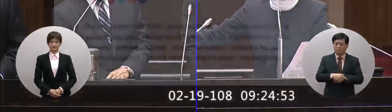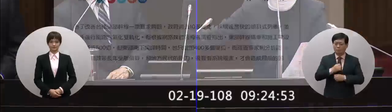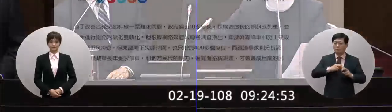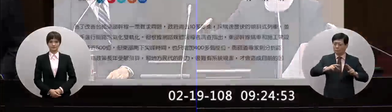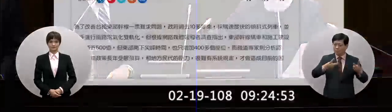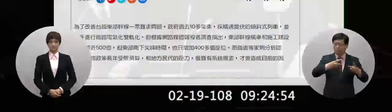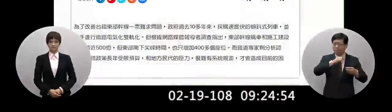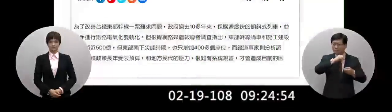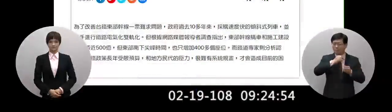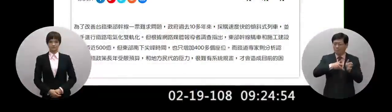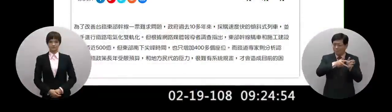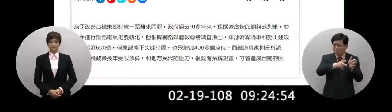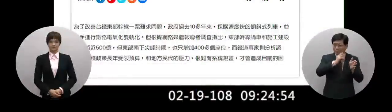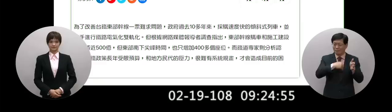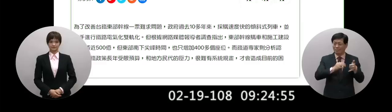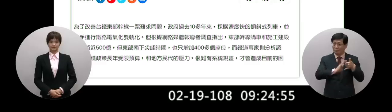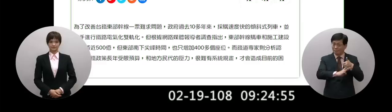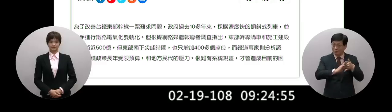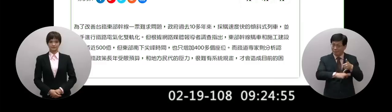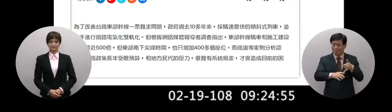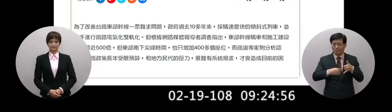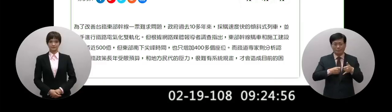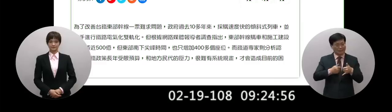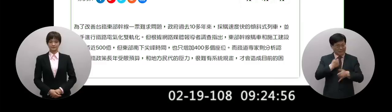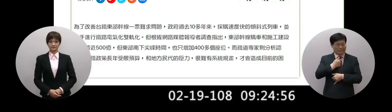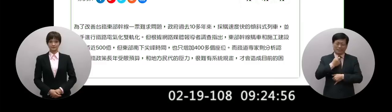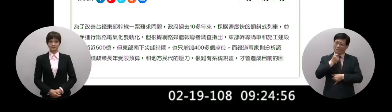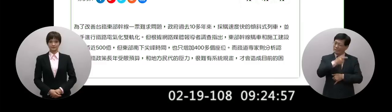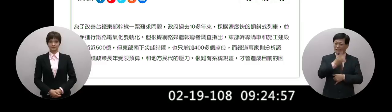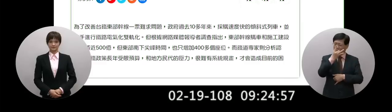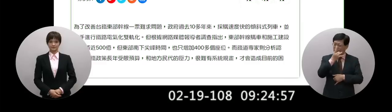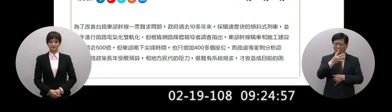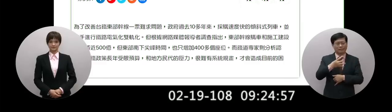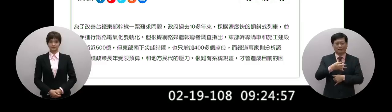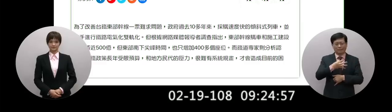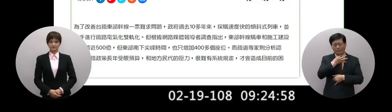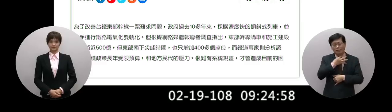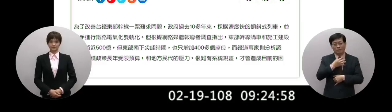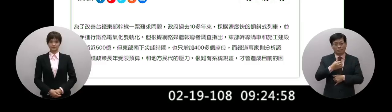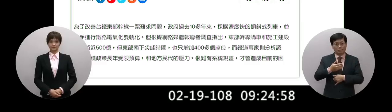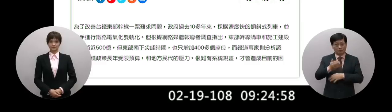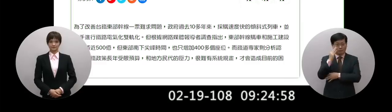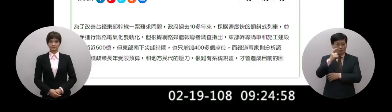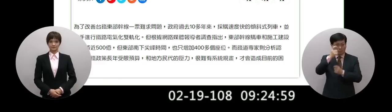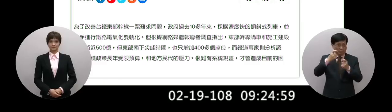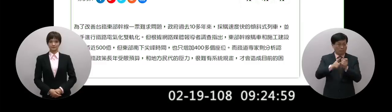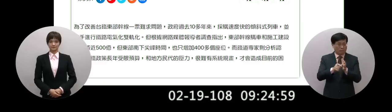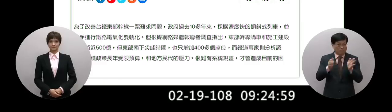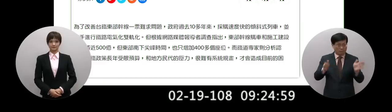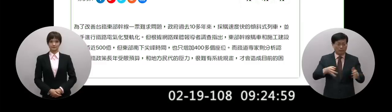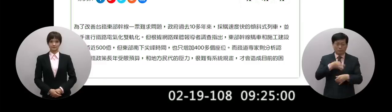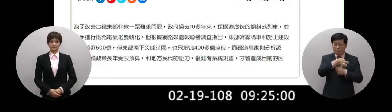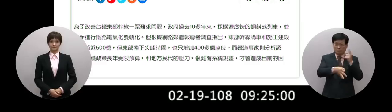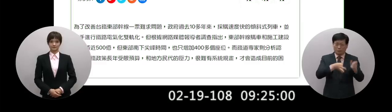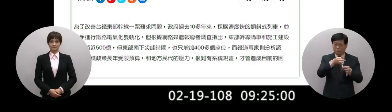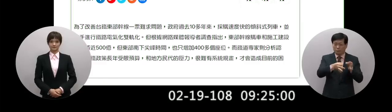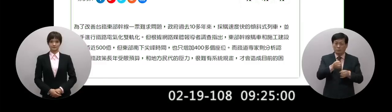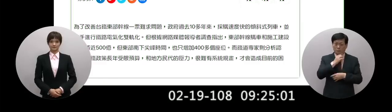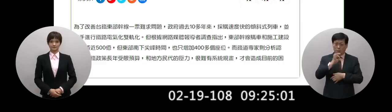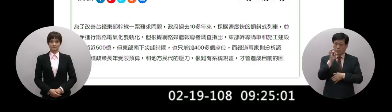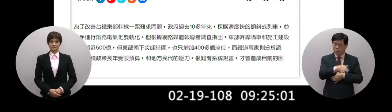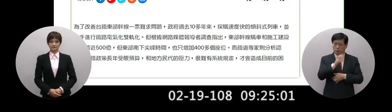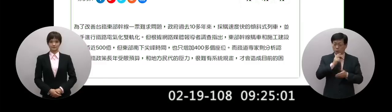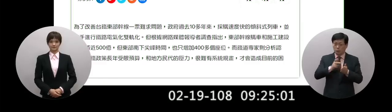改善台铁东部干线一票难求的问题，政府过去10年来采购速度快、